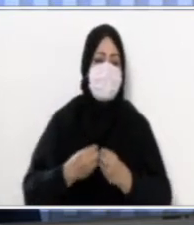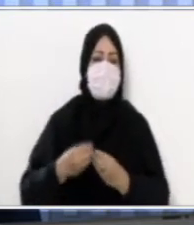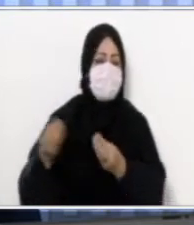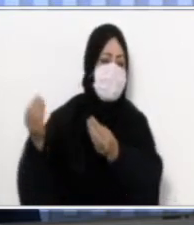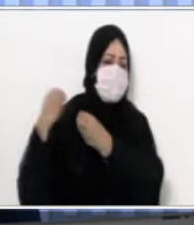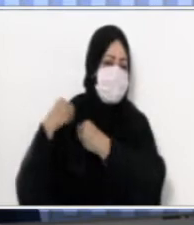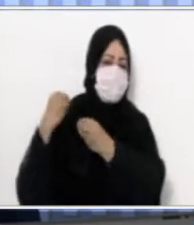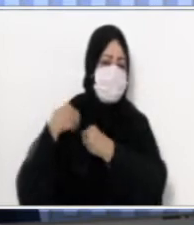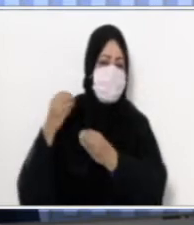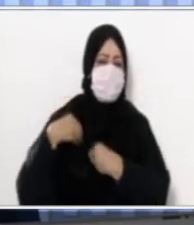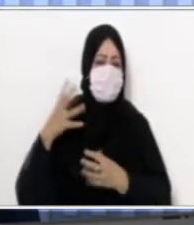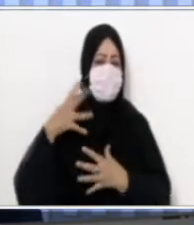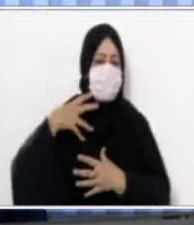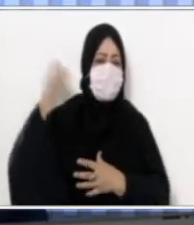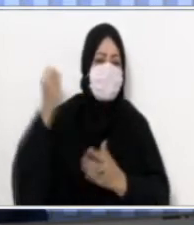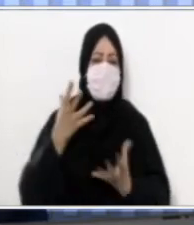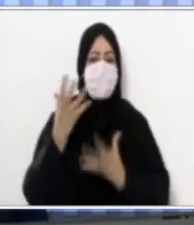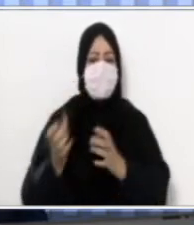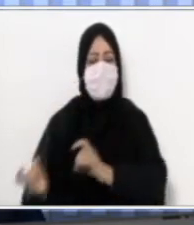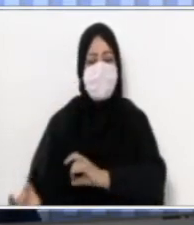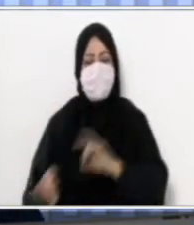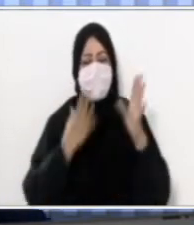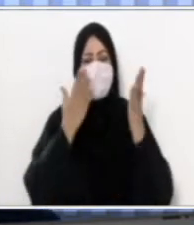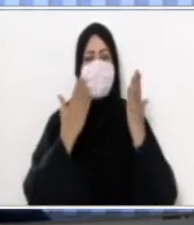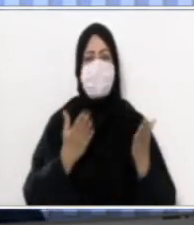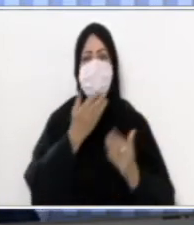إنه جواد كريم. نستقبل اتصالا.